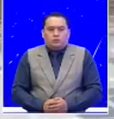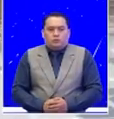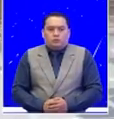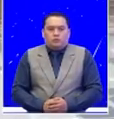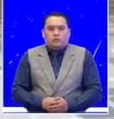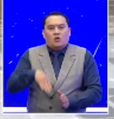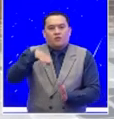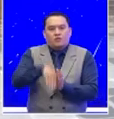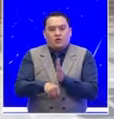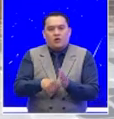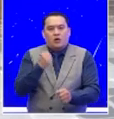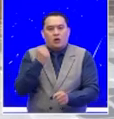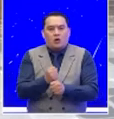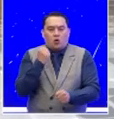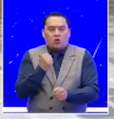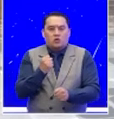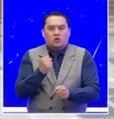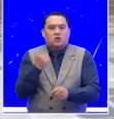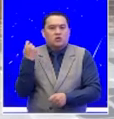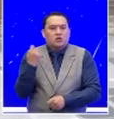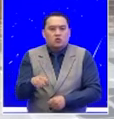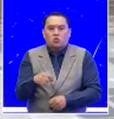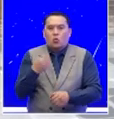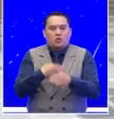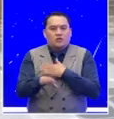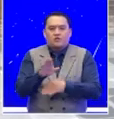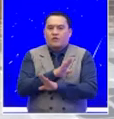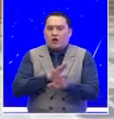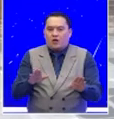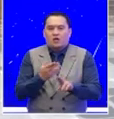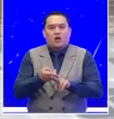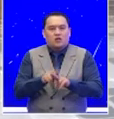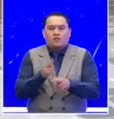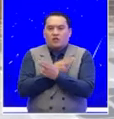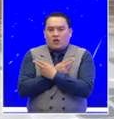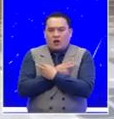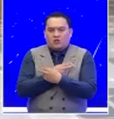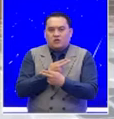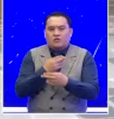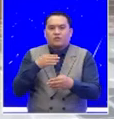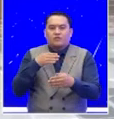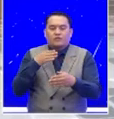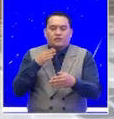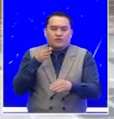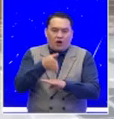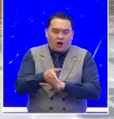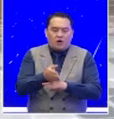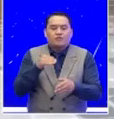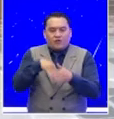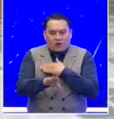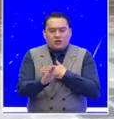Введенный карантин носит жесткий характер. Никто не должен выходить из данного массива и входить. Для обеспечения